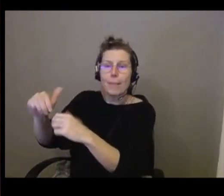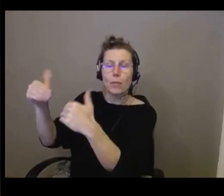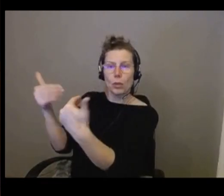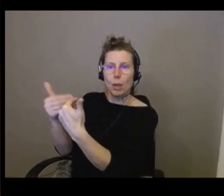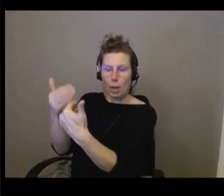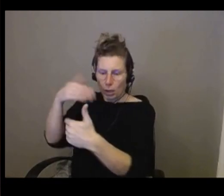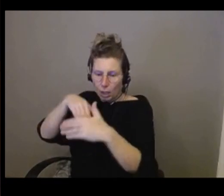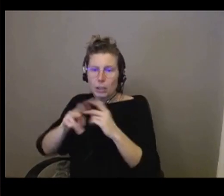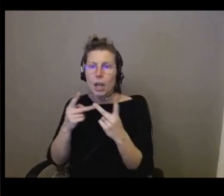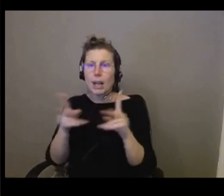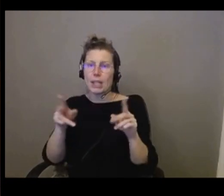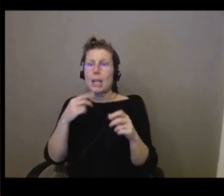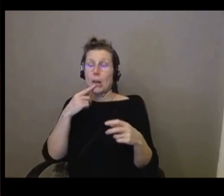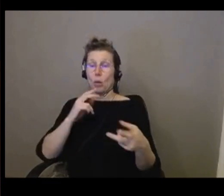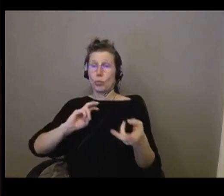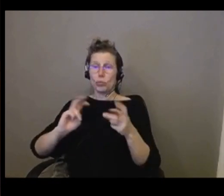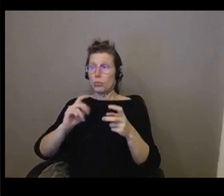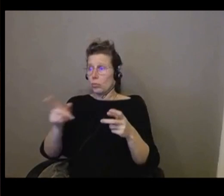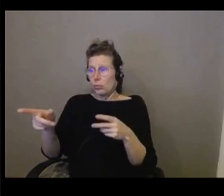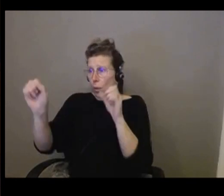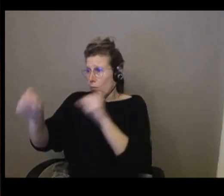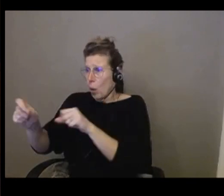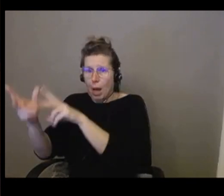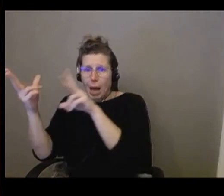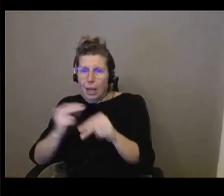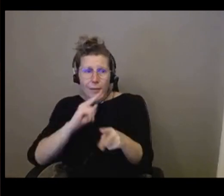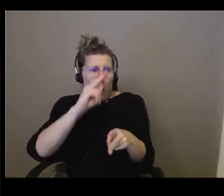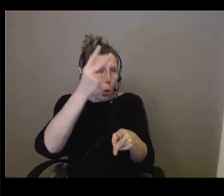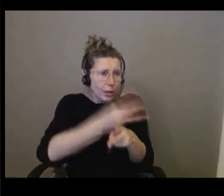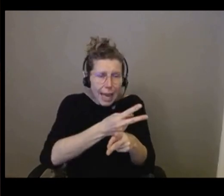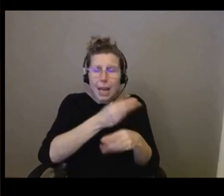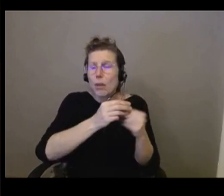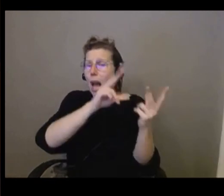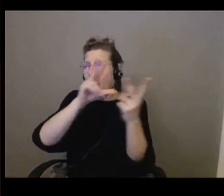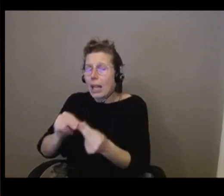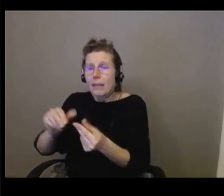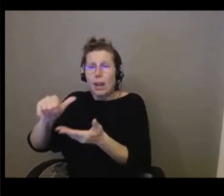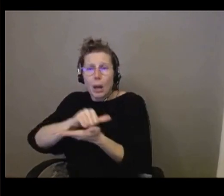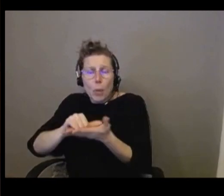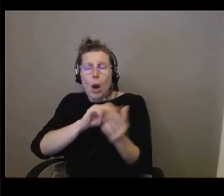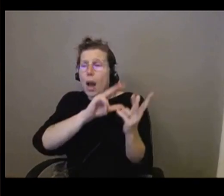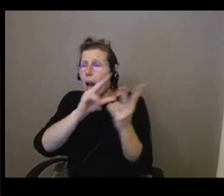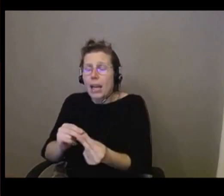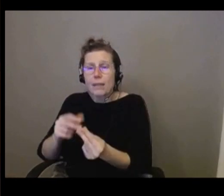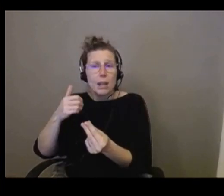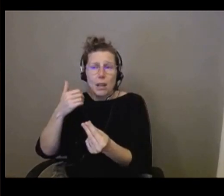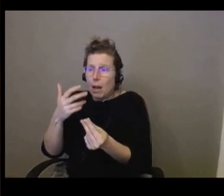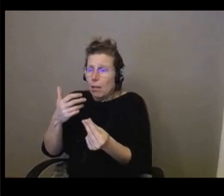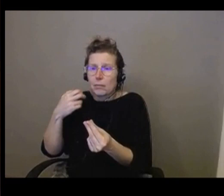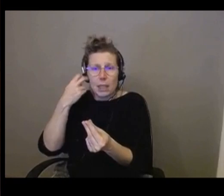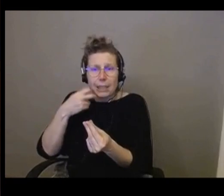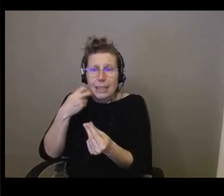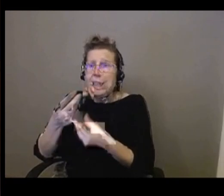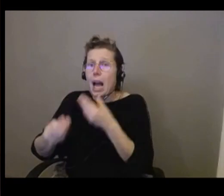à l'hôtel, chez les petits commerces, en arrivant à l'aéroport ou à la gare, et surtout pouvoir faire des JOP une